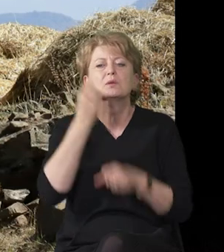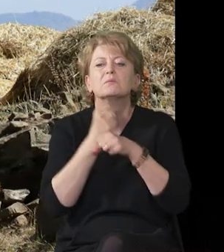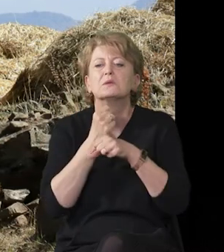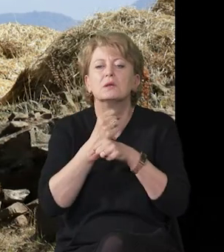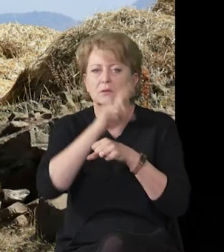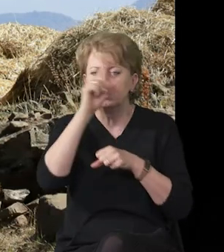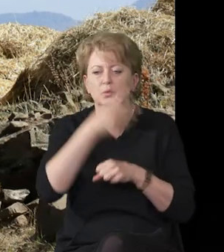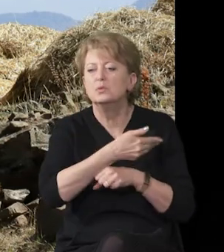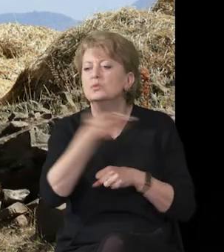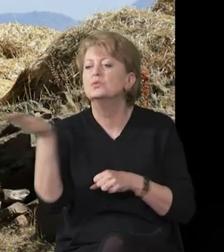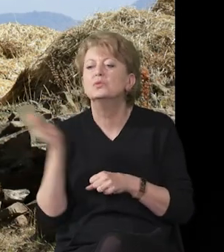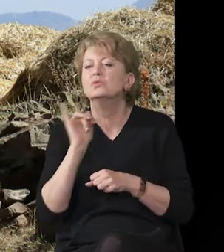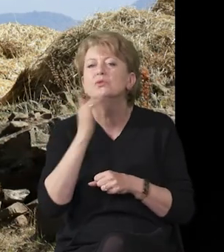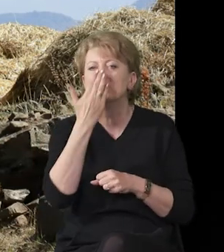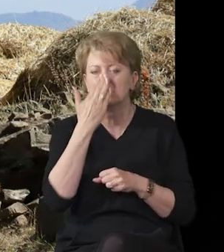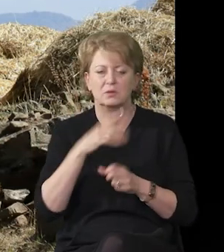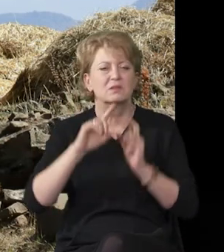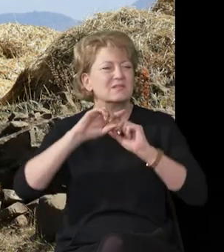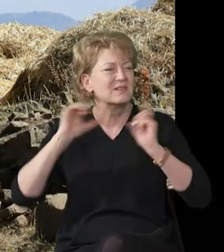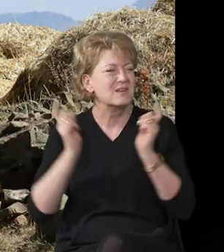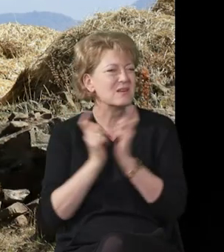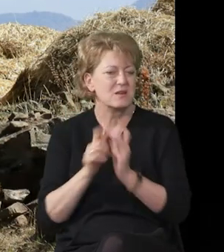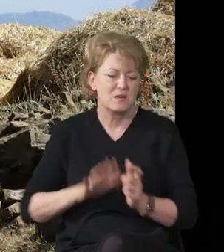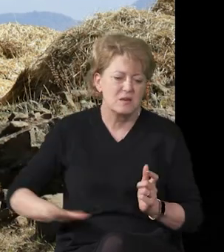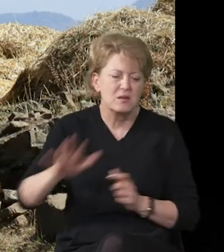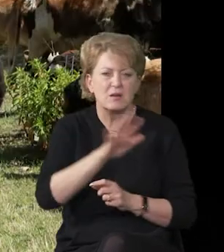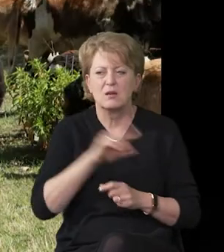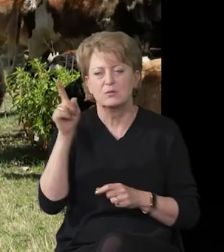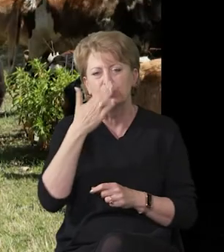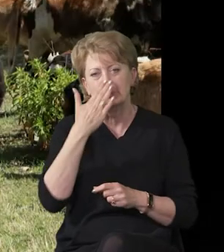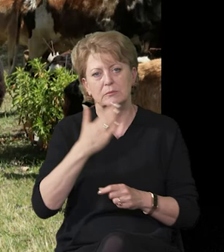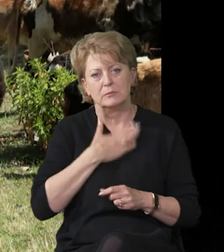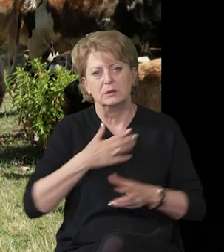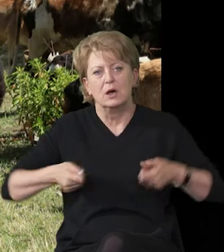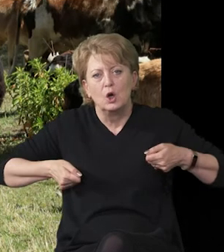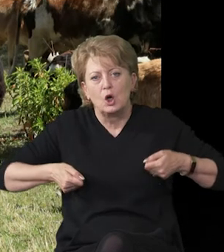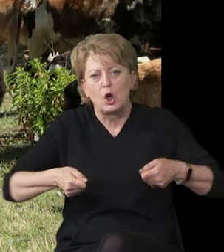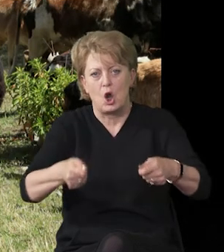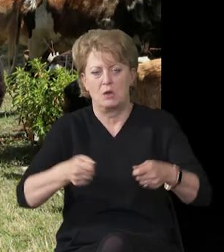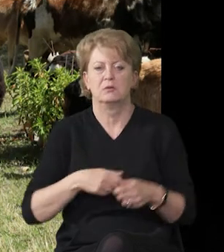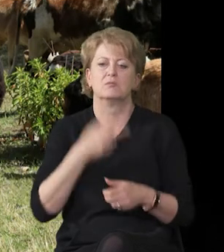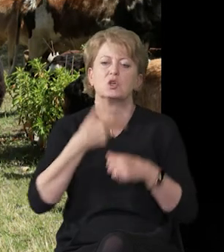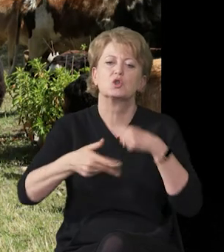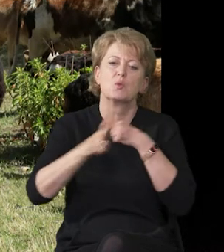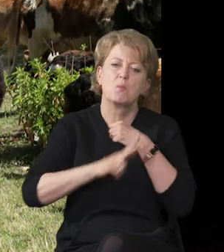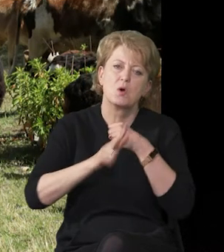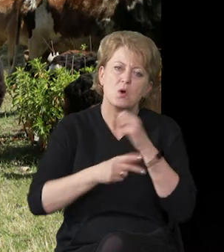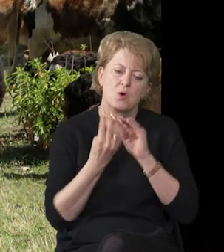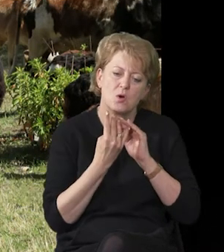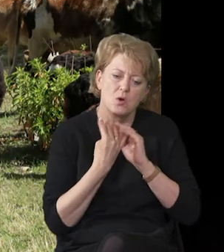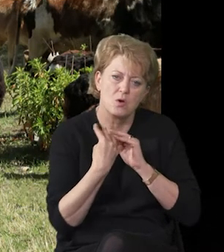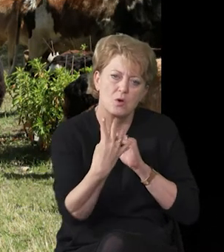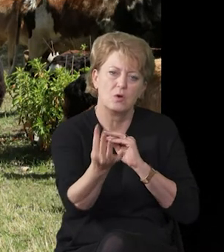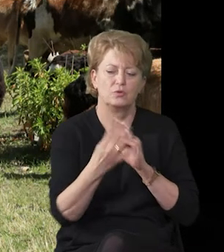zamieszkuje całą Etiopię, jest rolnictwo, zarówno uprawa zbóż, czy jakichś innych roślin jadalnych, jak